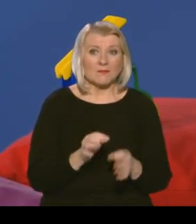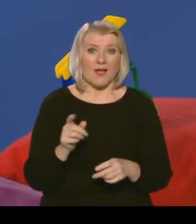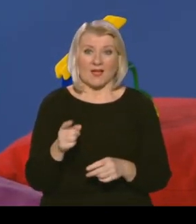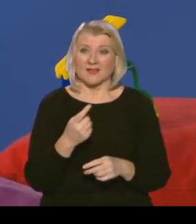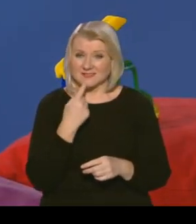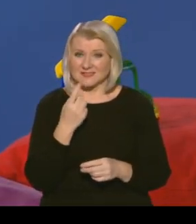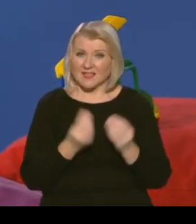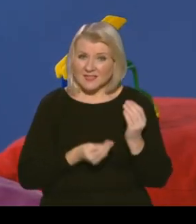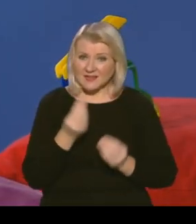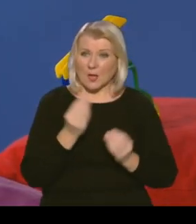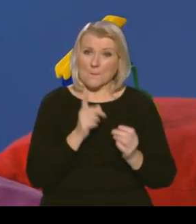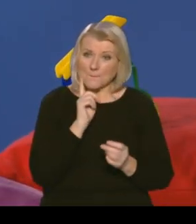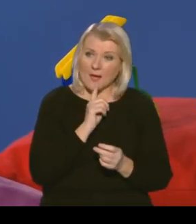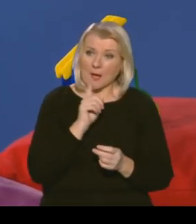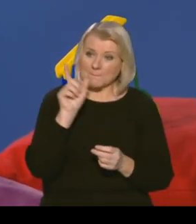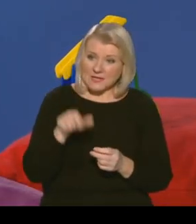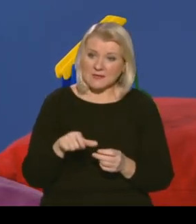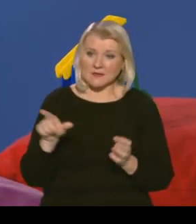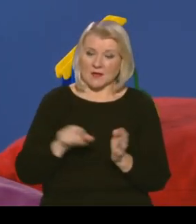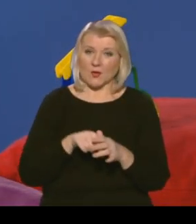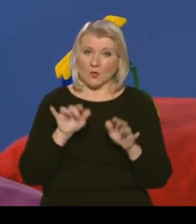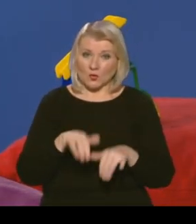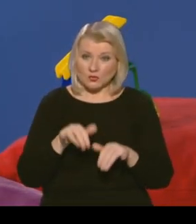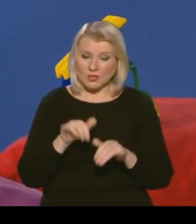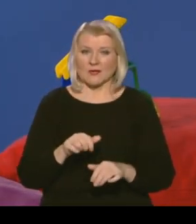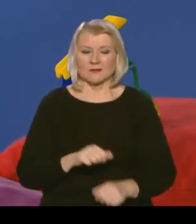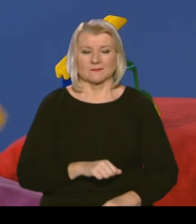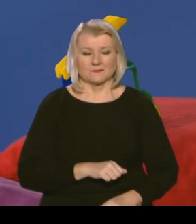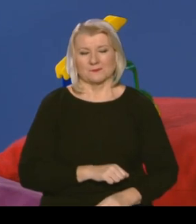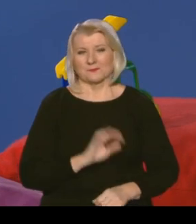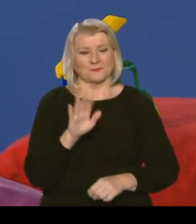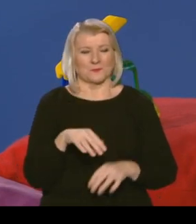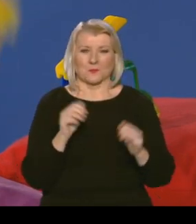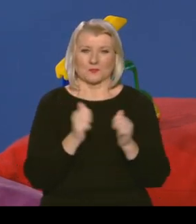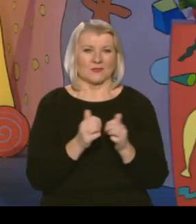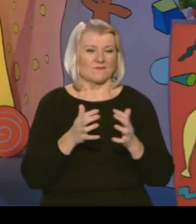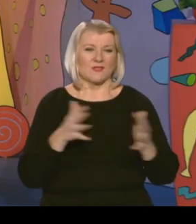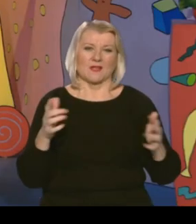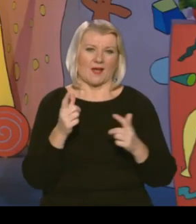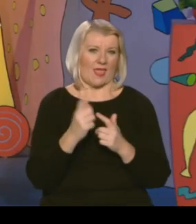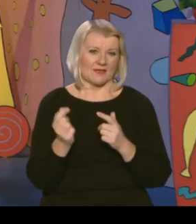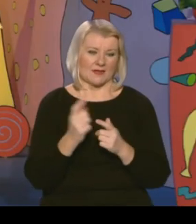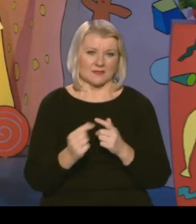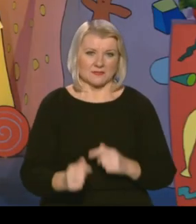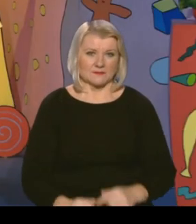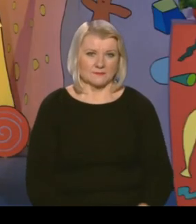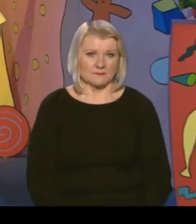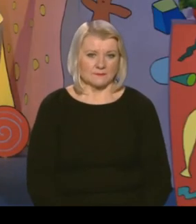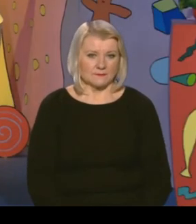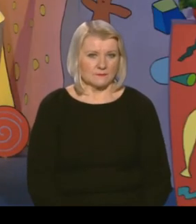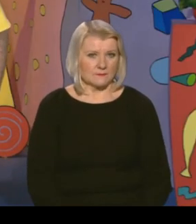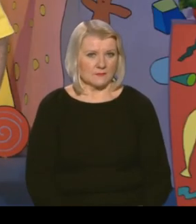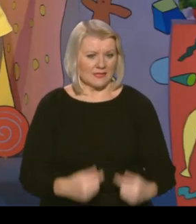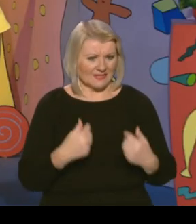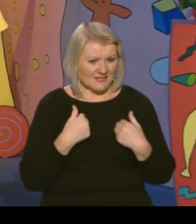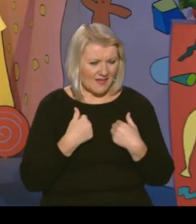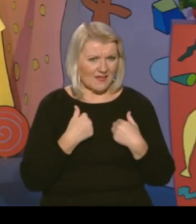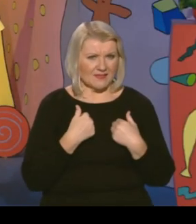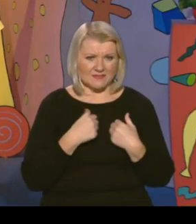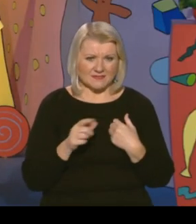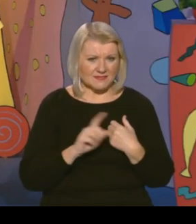chtěl hrát na maminku? Tak to by byla velká legrace, Michale. No já ne,